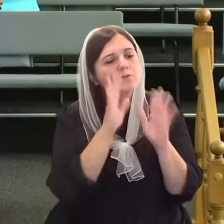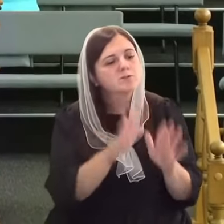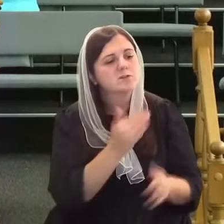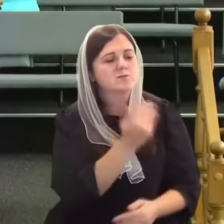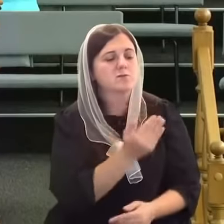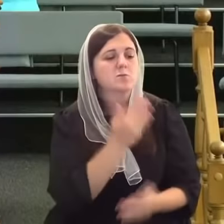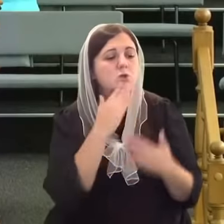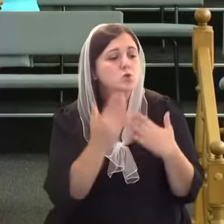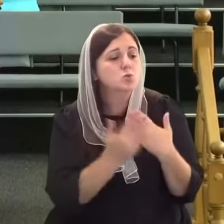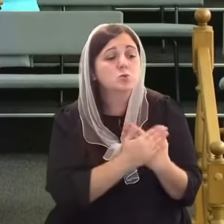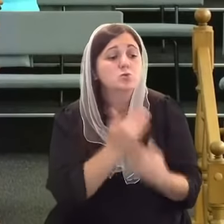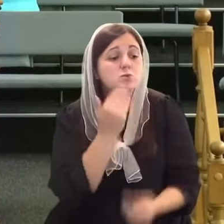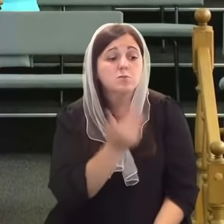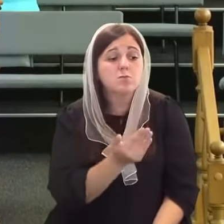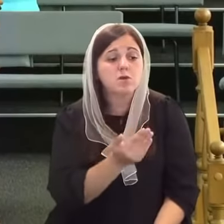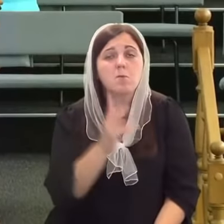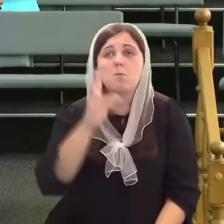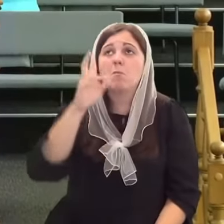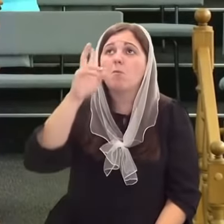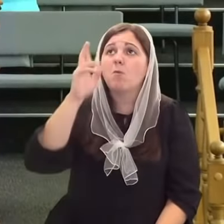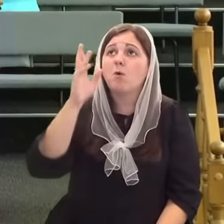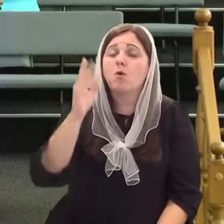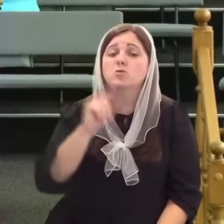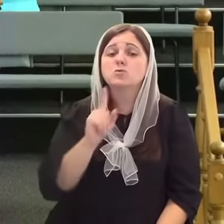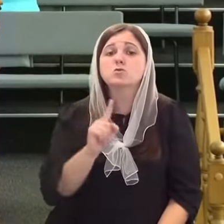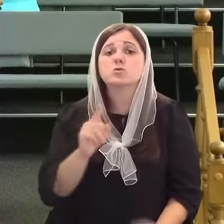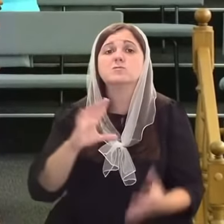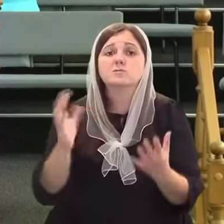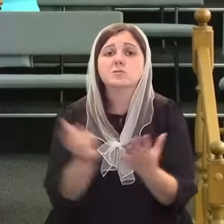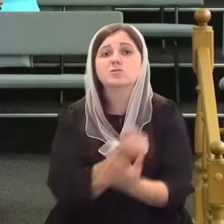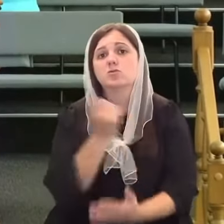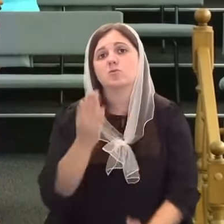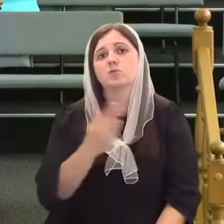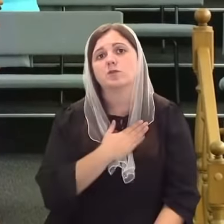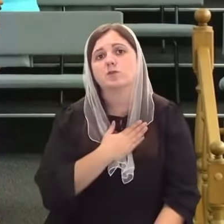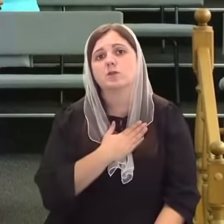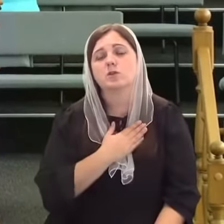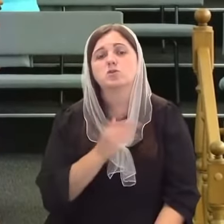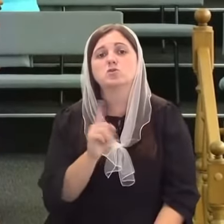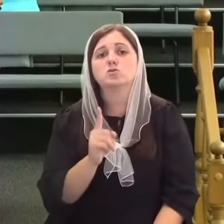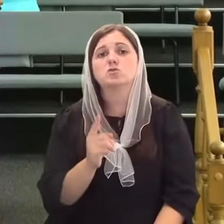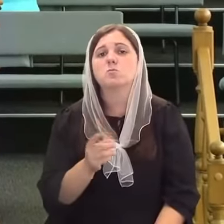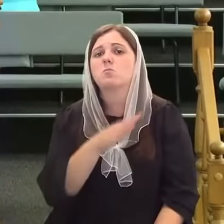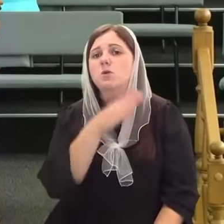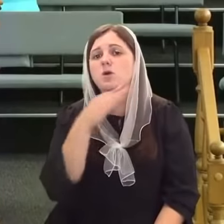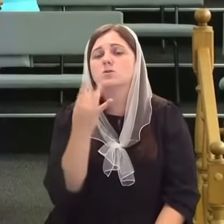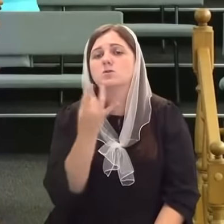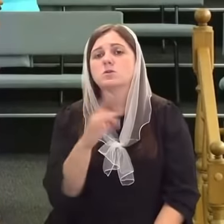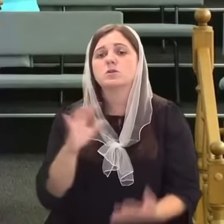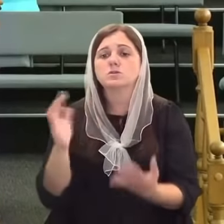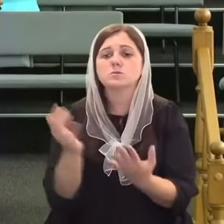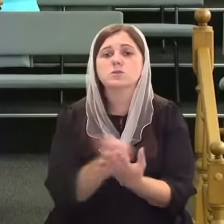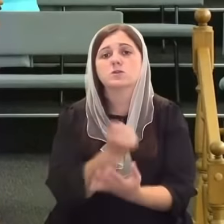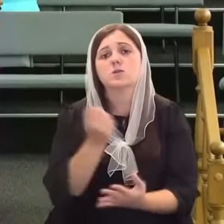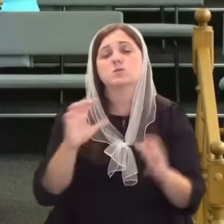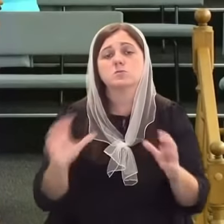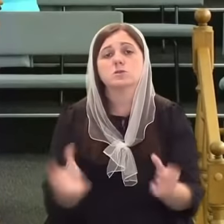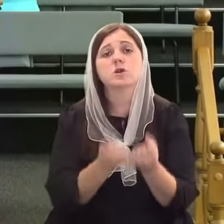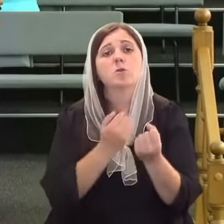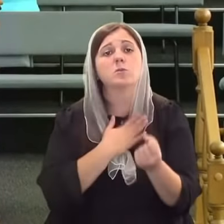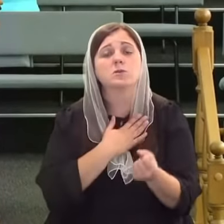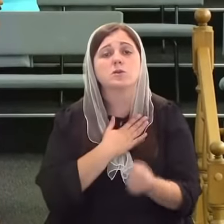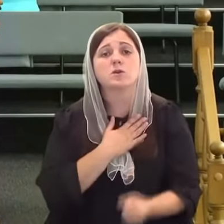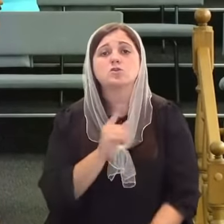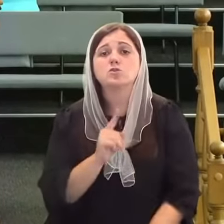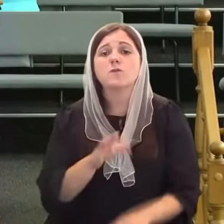тебя. Бог, который нашел меня, который не раз спас меня от самоубийства,